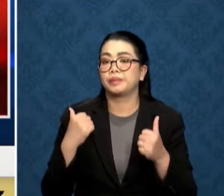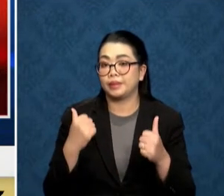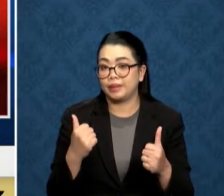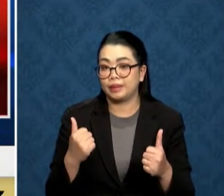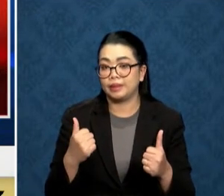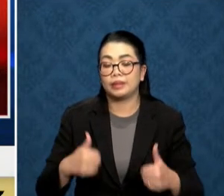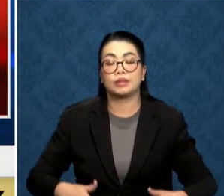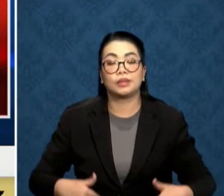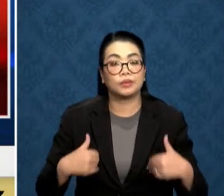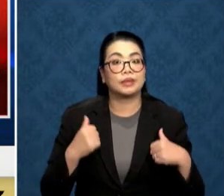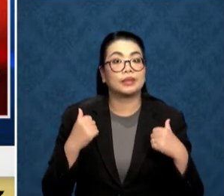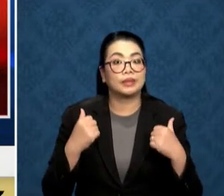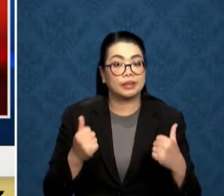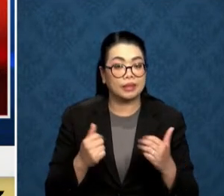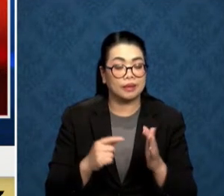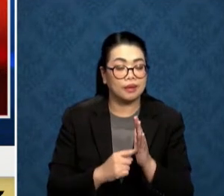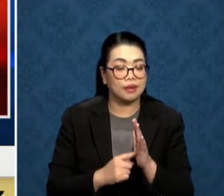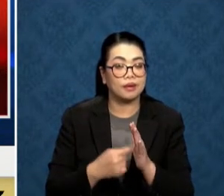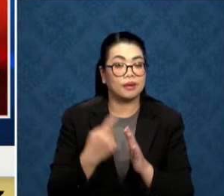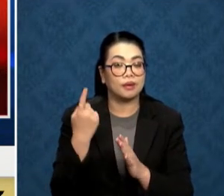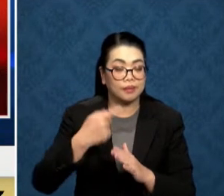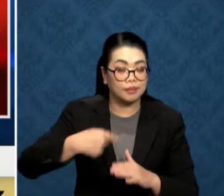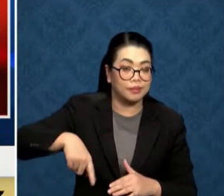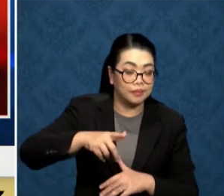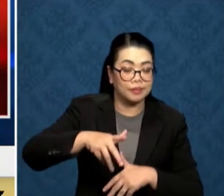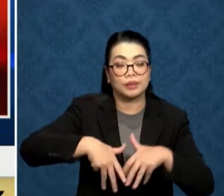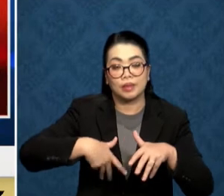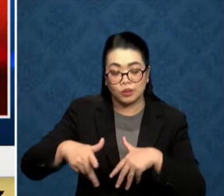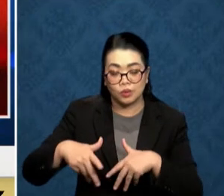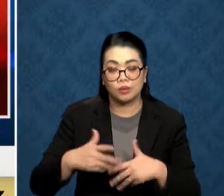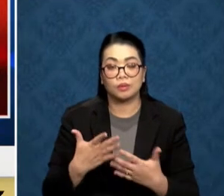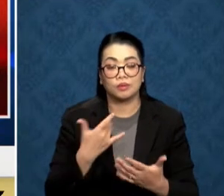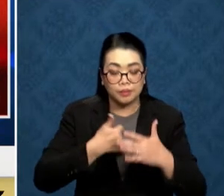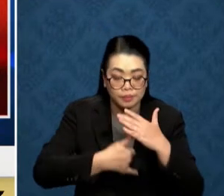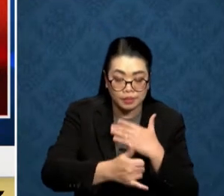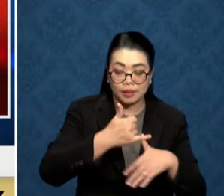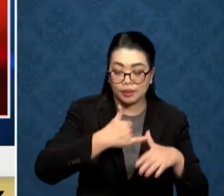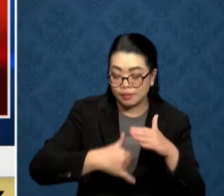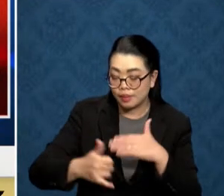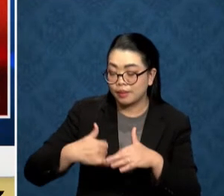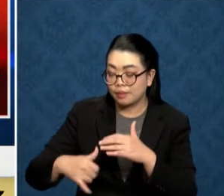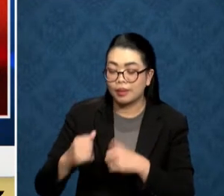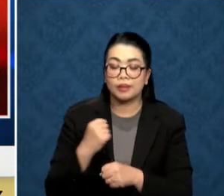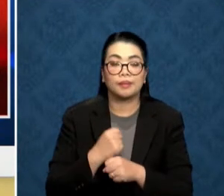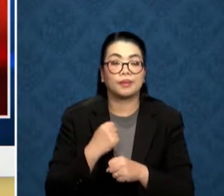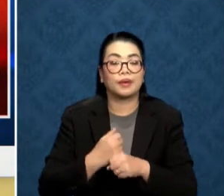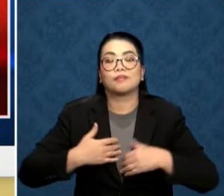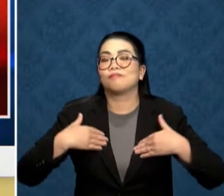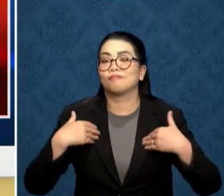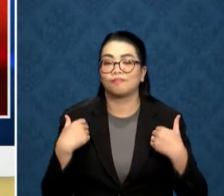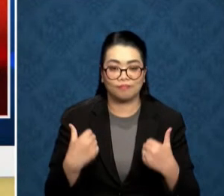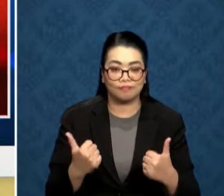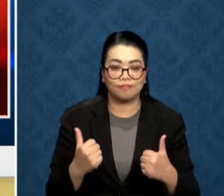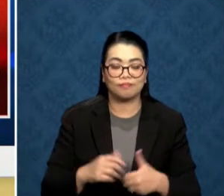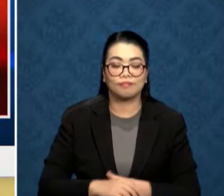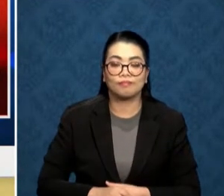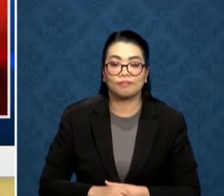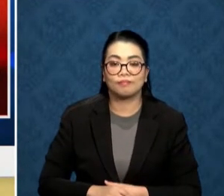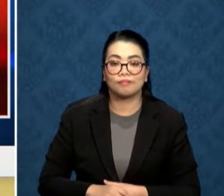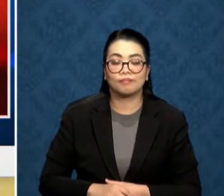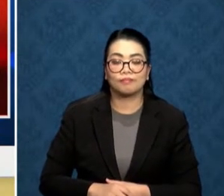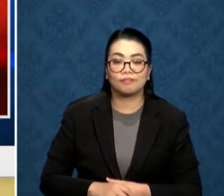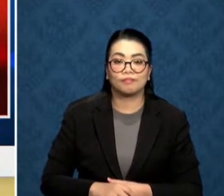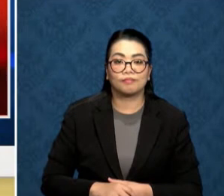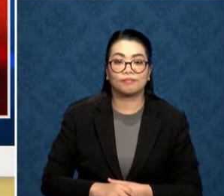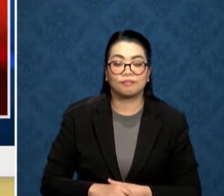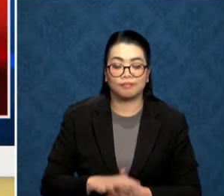ัเป็จุดเริ่มต้นที่ให้พี่น้องประชนสามารถออกไปทำมาหากิได้ครับนอกจาก